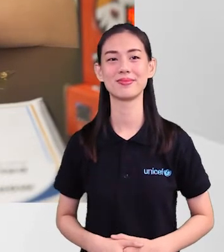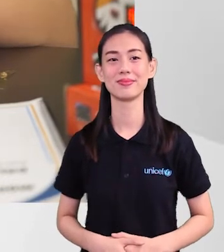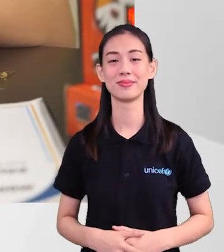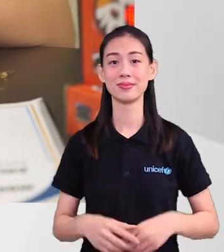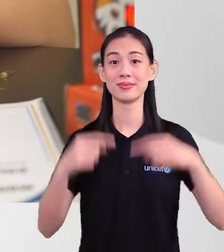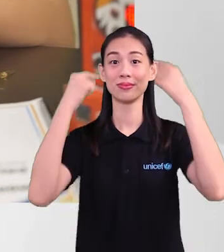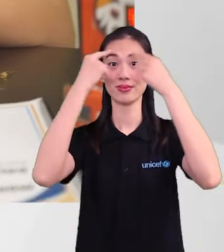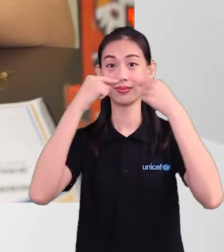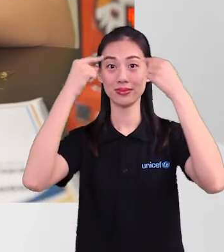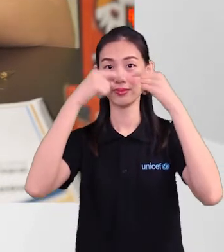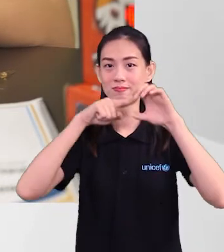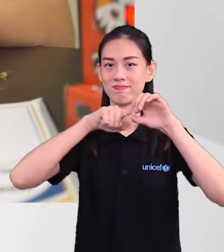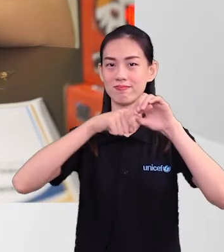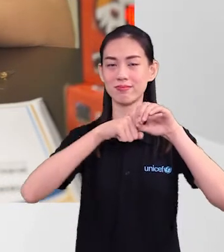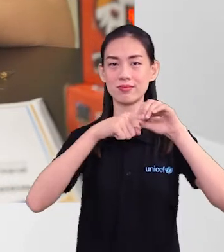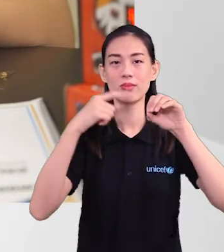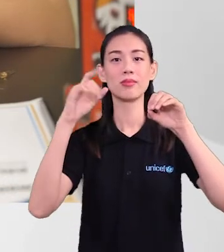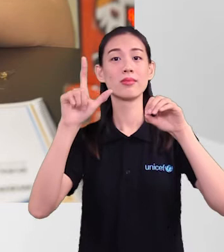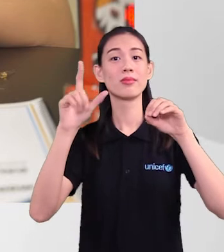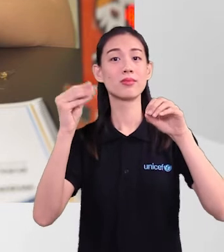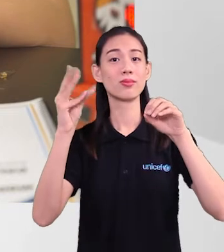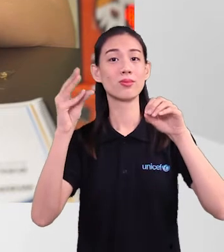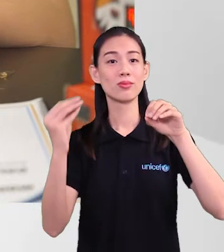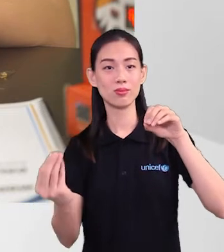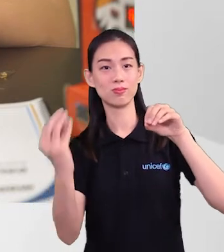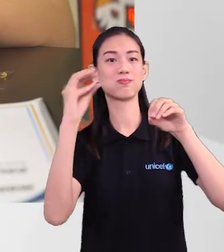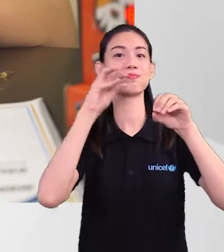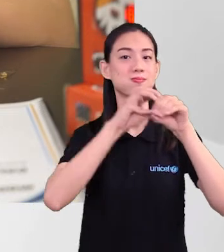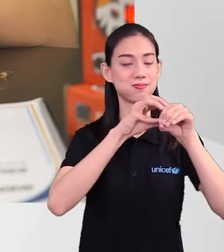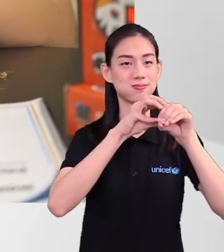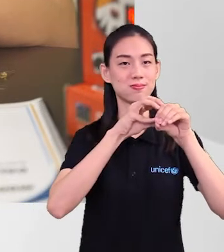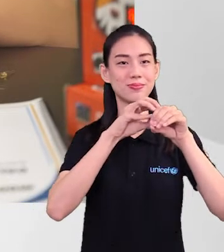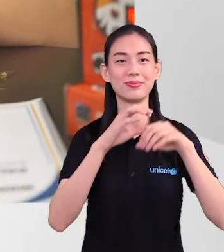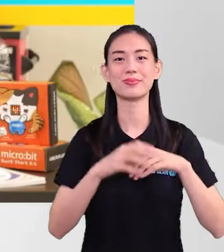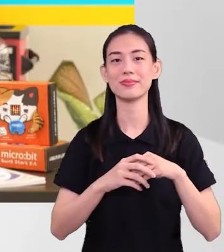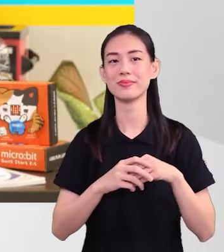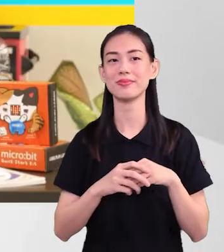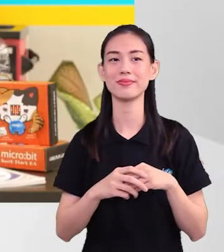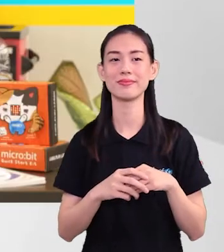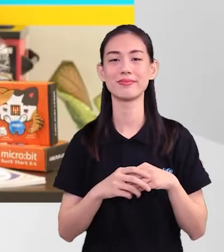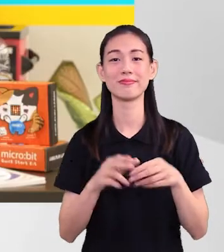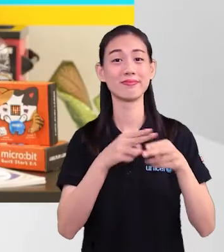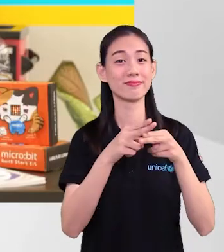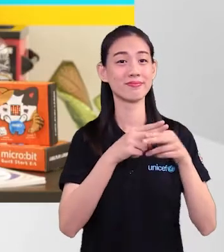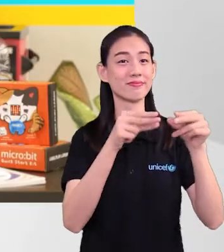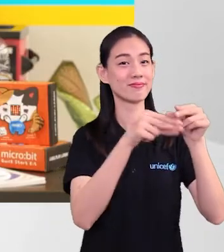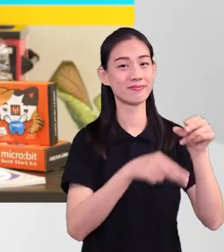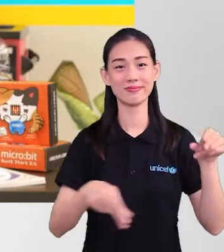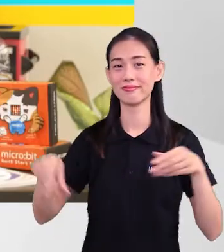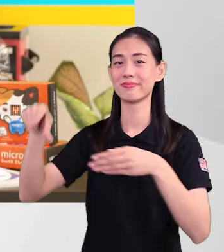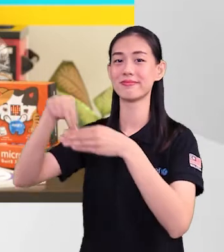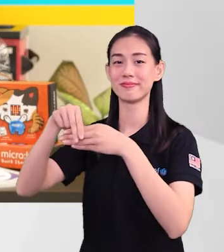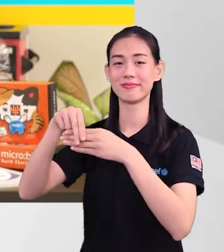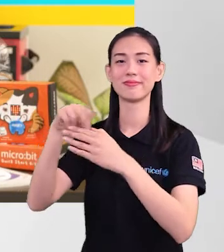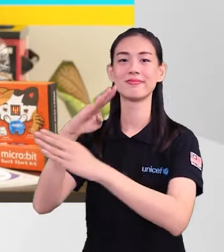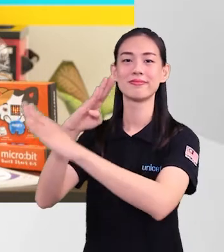Okey, tebuk dua lubang untuk mata beruang, masukkan lampu LED pada lubang tersebut. Temukan kaki pendek dan klipkan